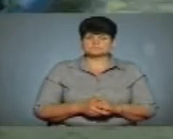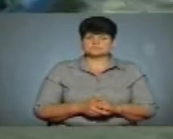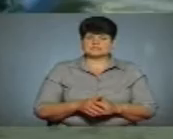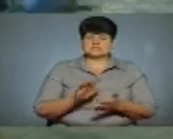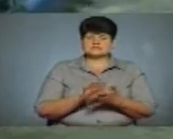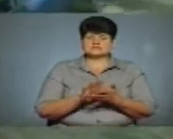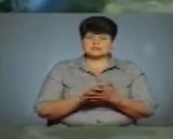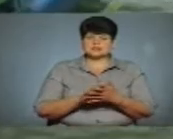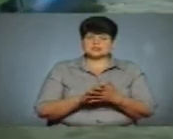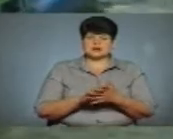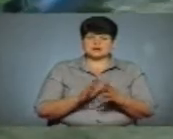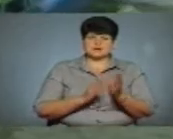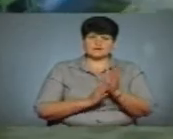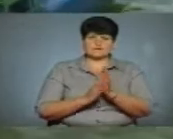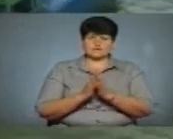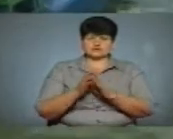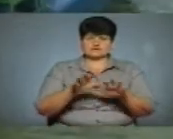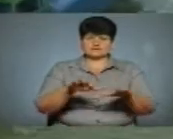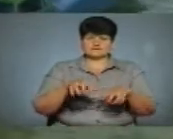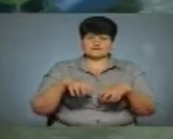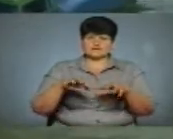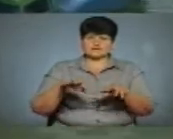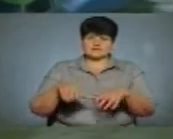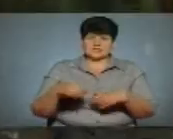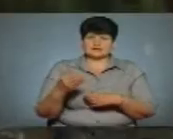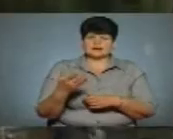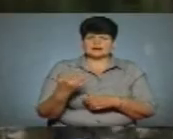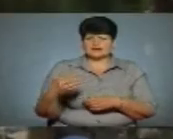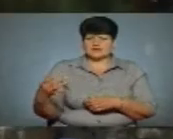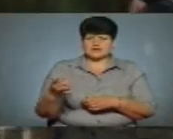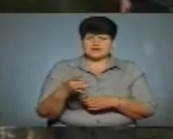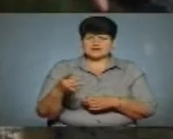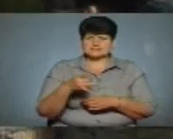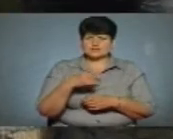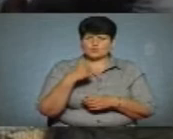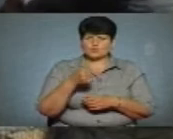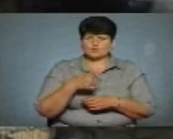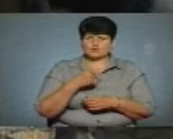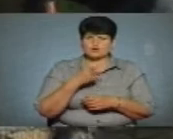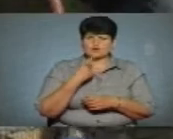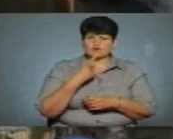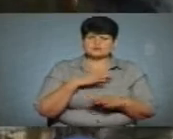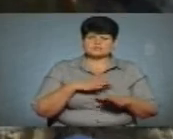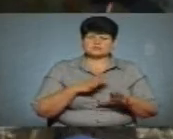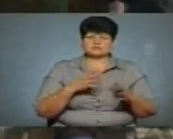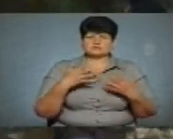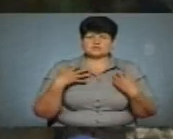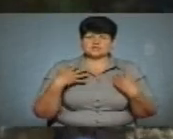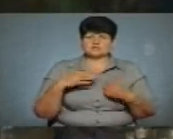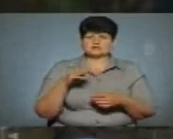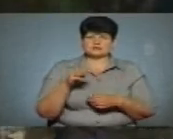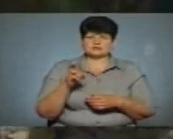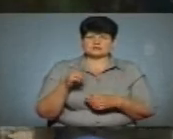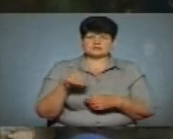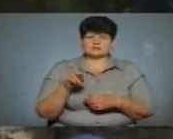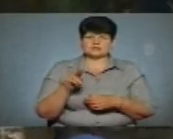Сміття та водорості з Тернопільського ставу витягують декілька разів на рік, каже заступник начальника підприємства об'єднання парків Тарас